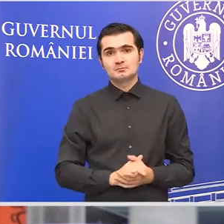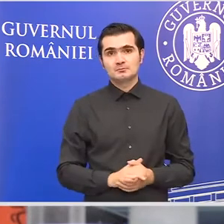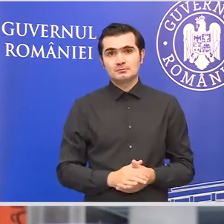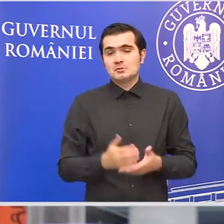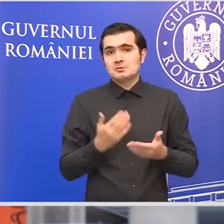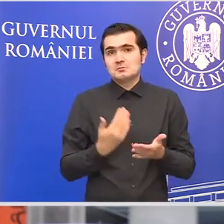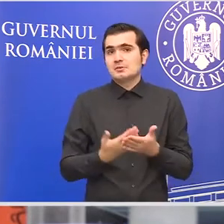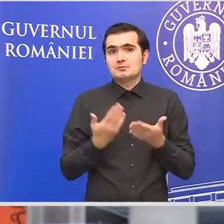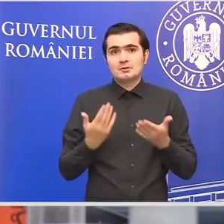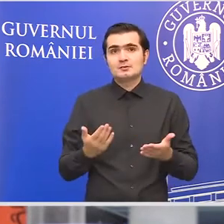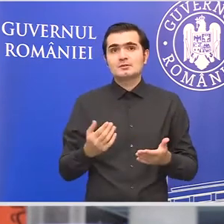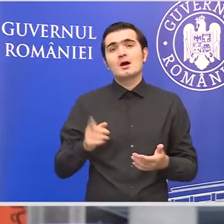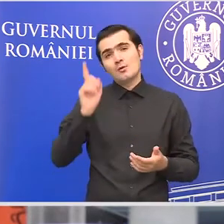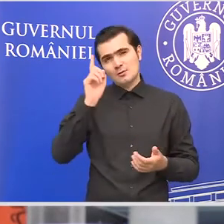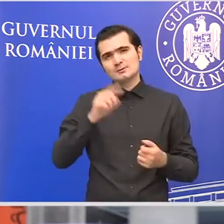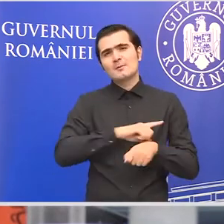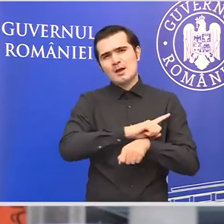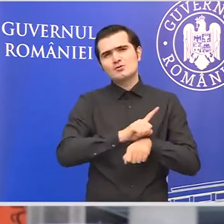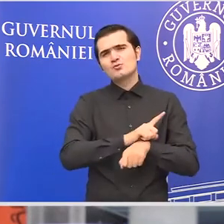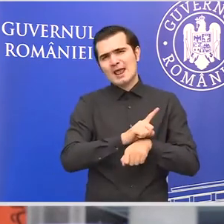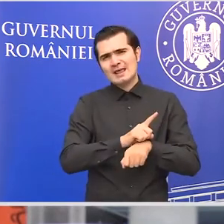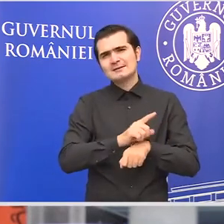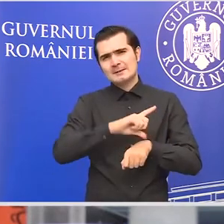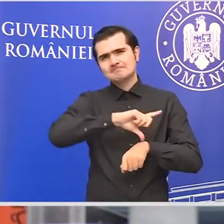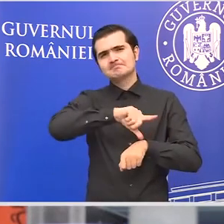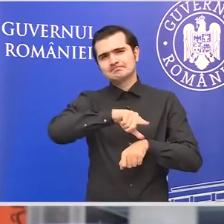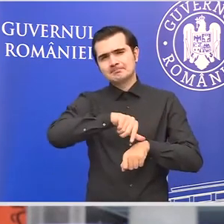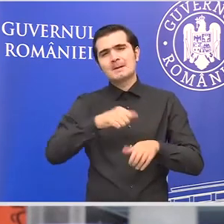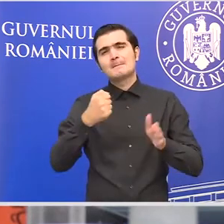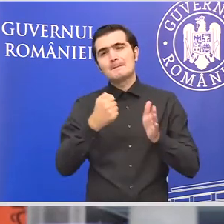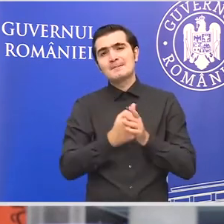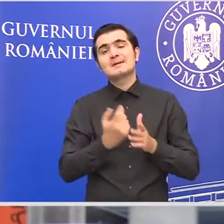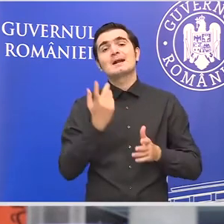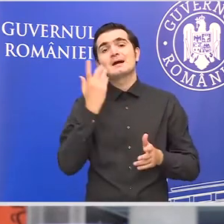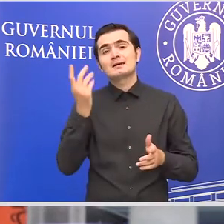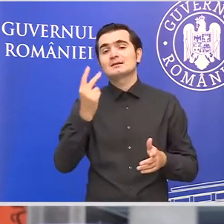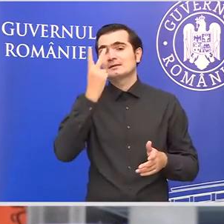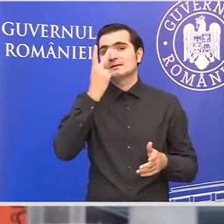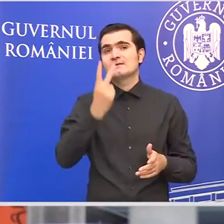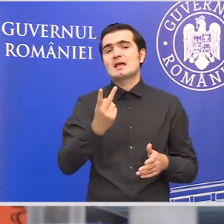așa încât o să mai dureze până când vom vedea